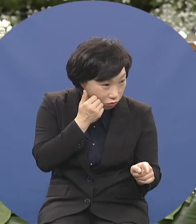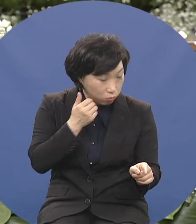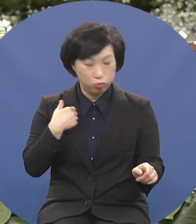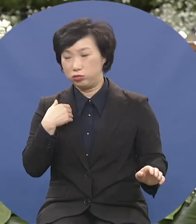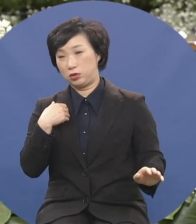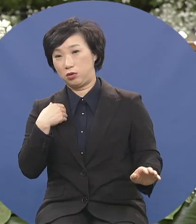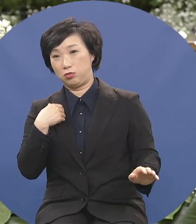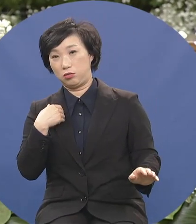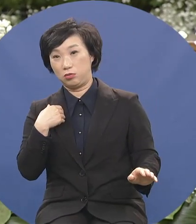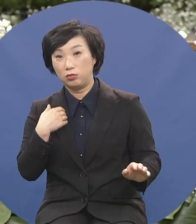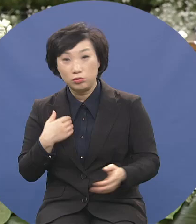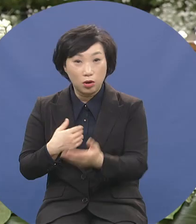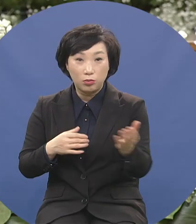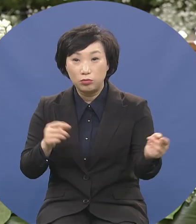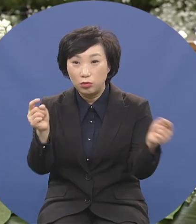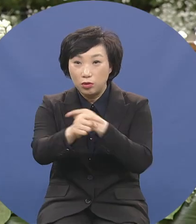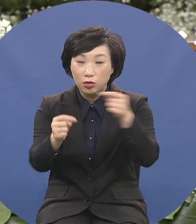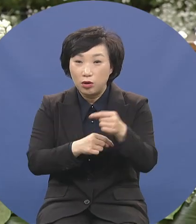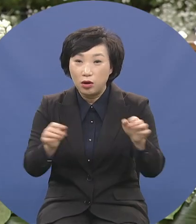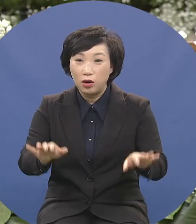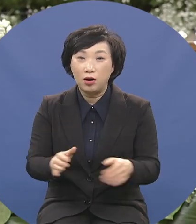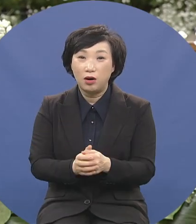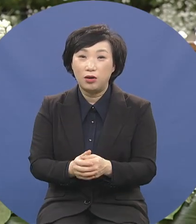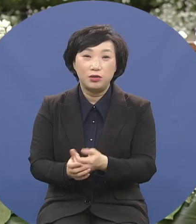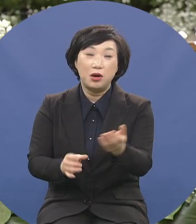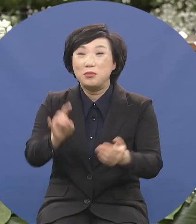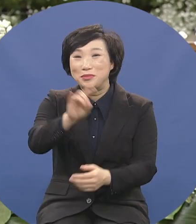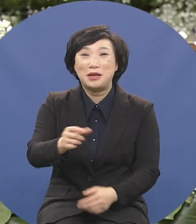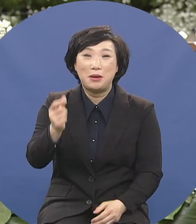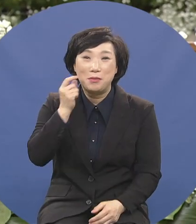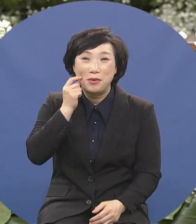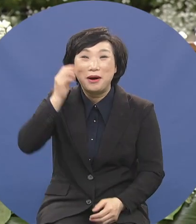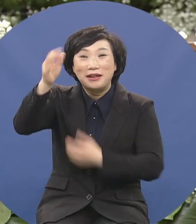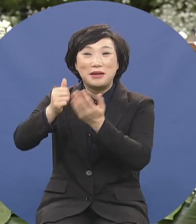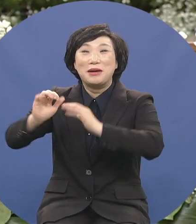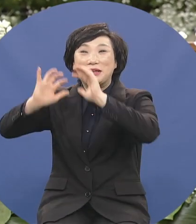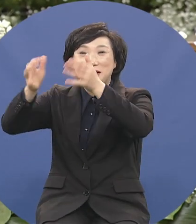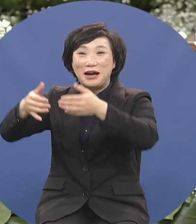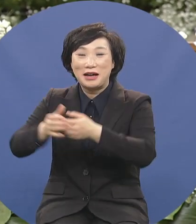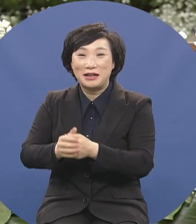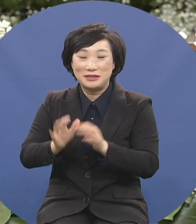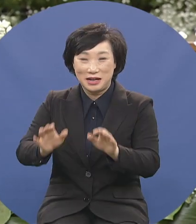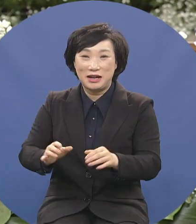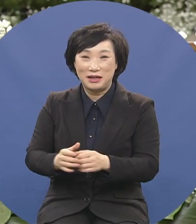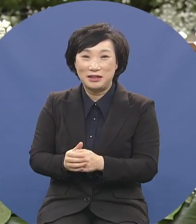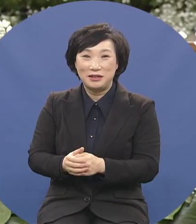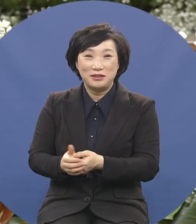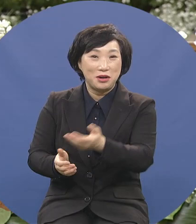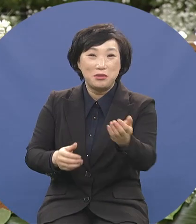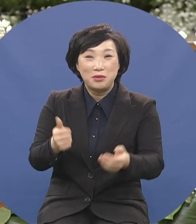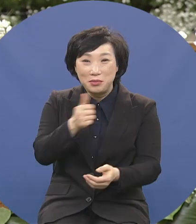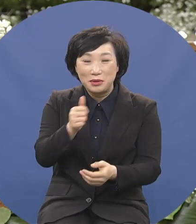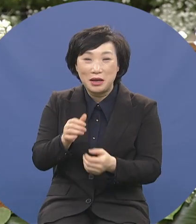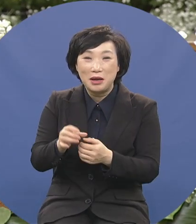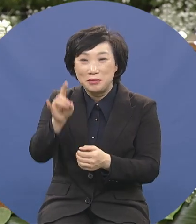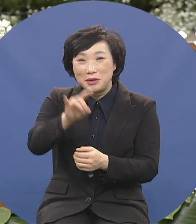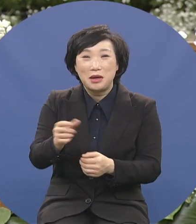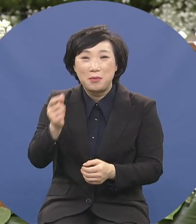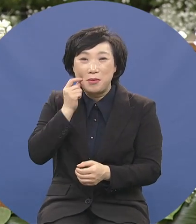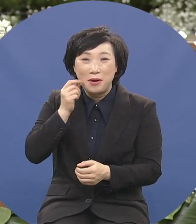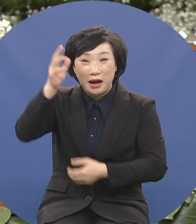변명이 통하지 않는 하나님의 나라, 변명이 통하지 않는 주님 앞에서